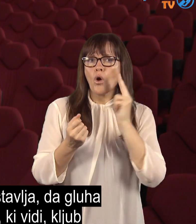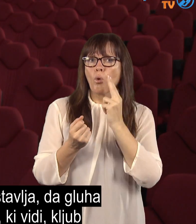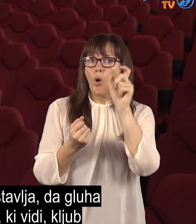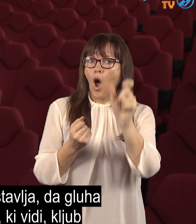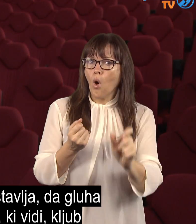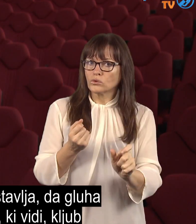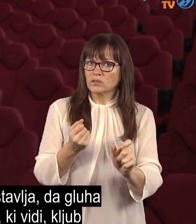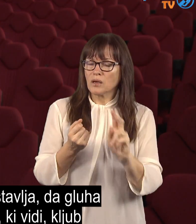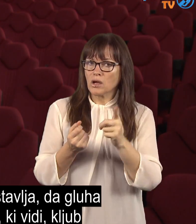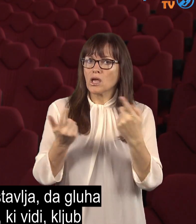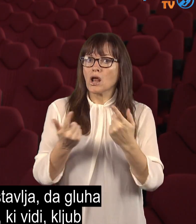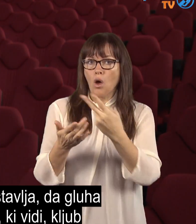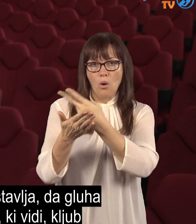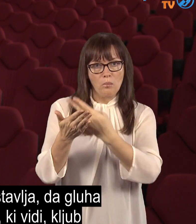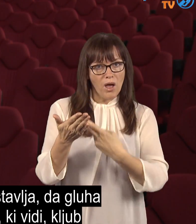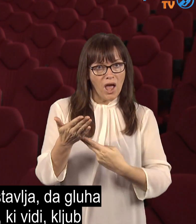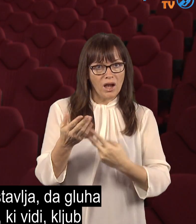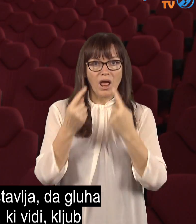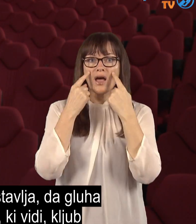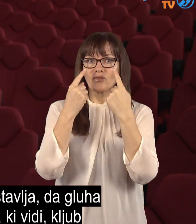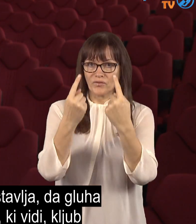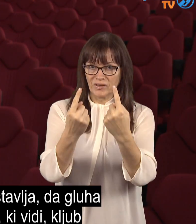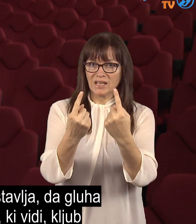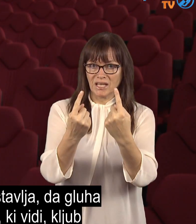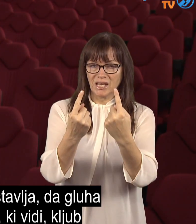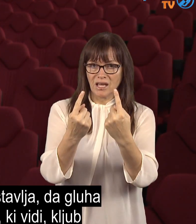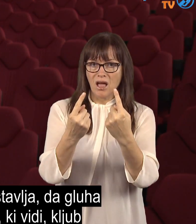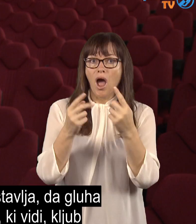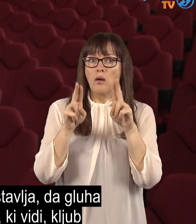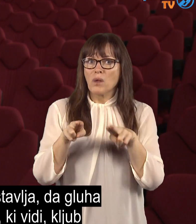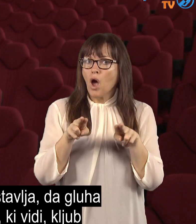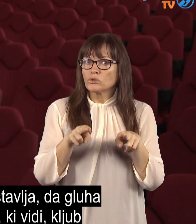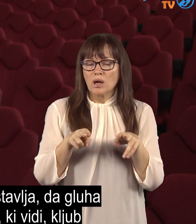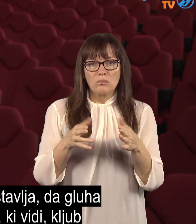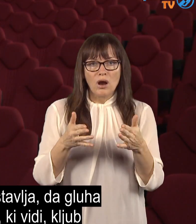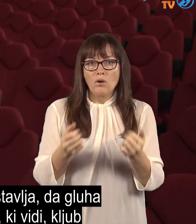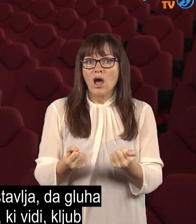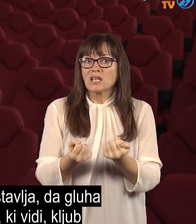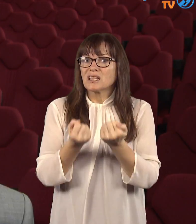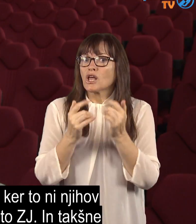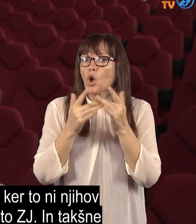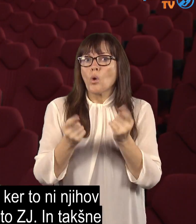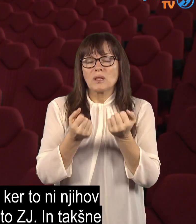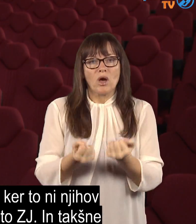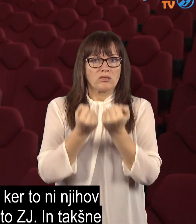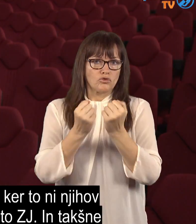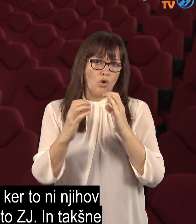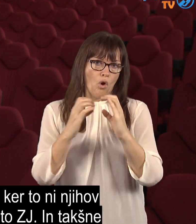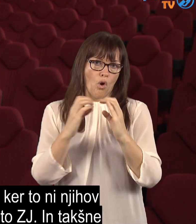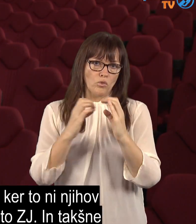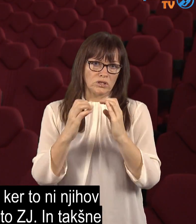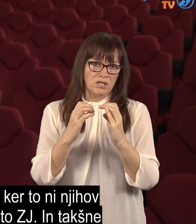gluha oseba, ki lahko bere, ki vidi, da pravzaprav kljub temu težko